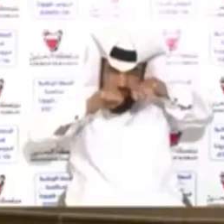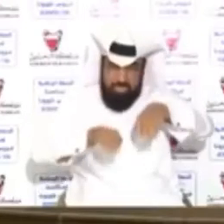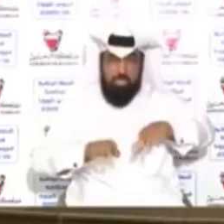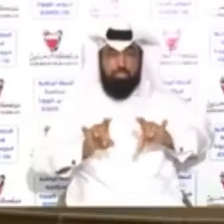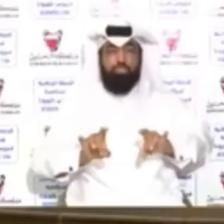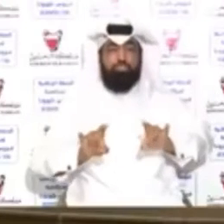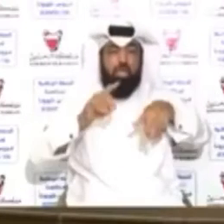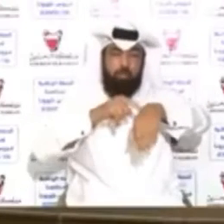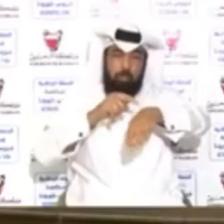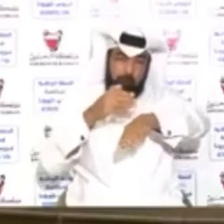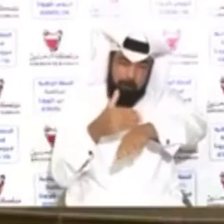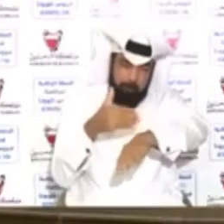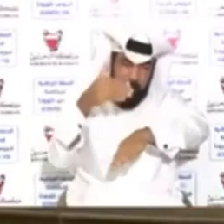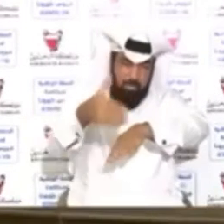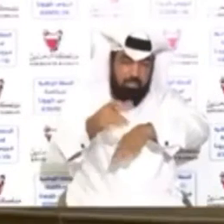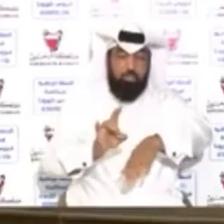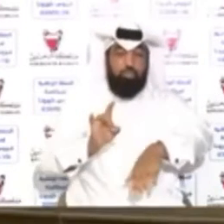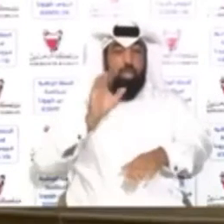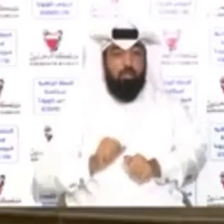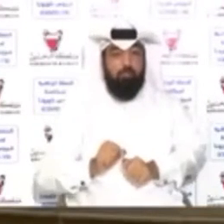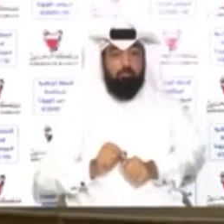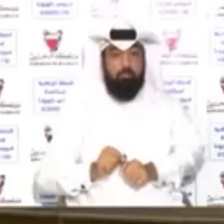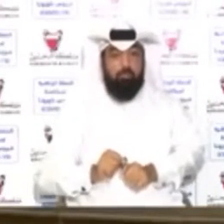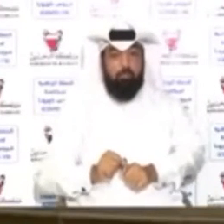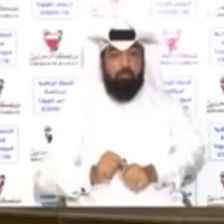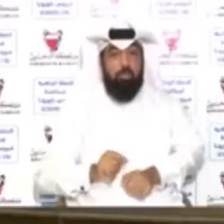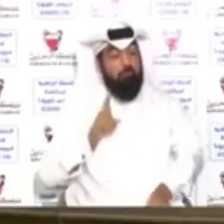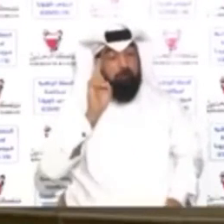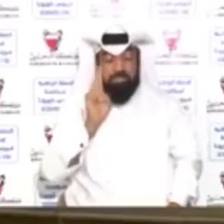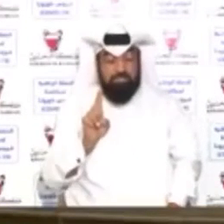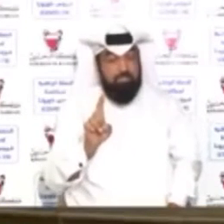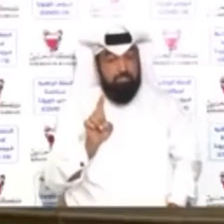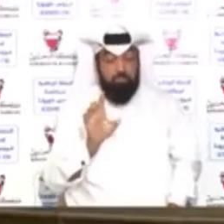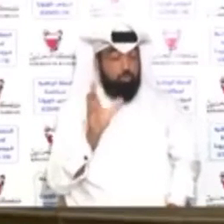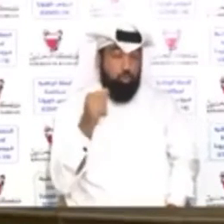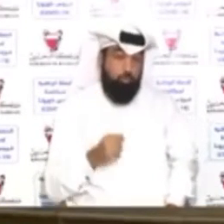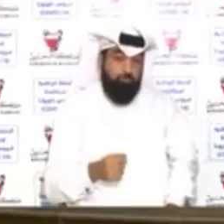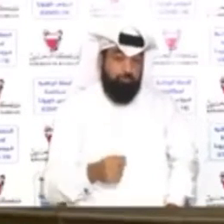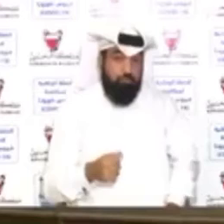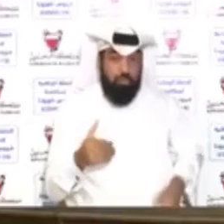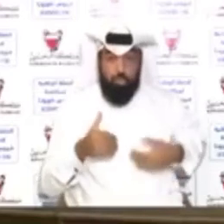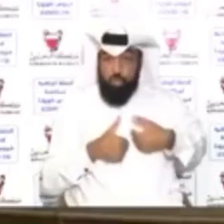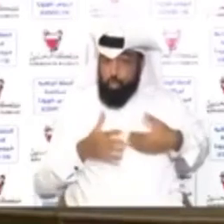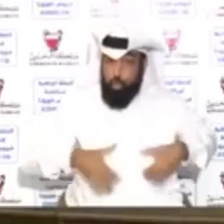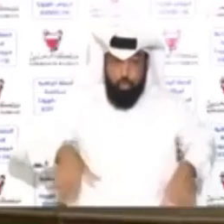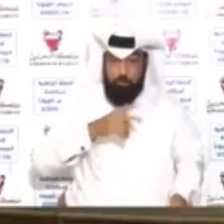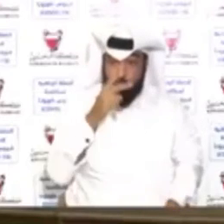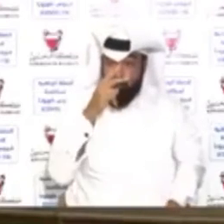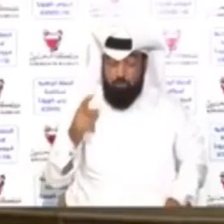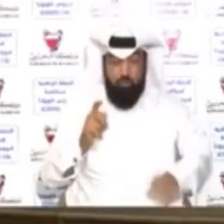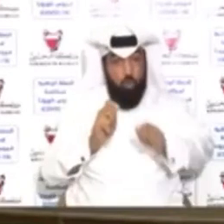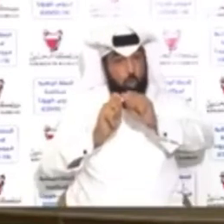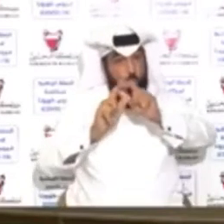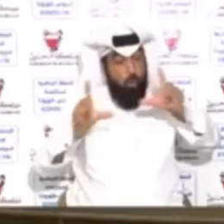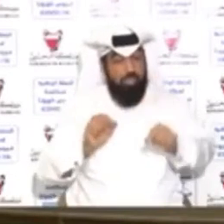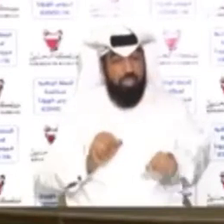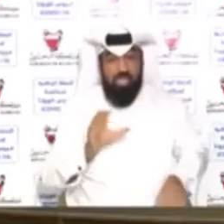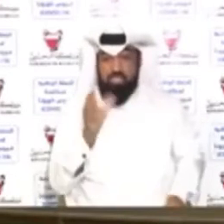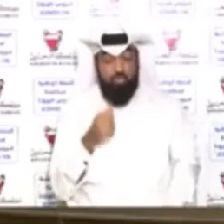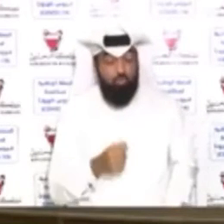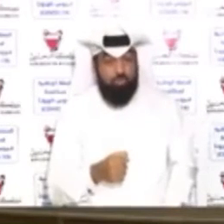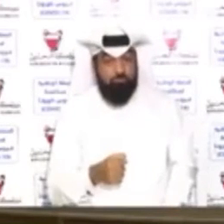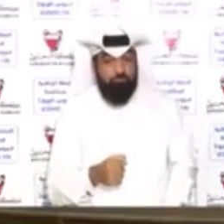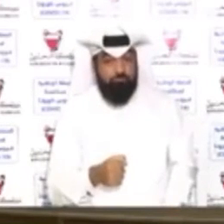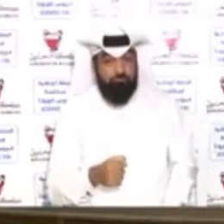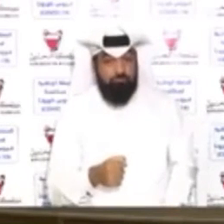في الأيام القادمة. نسأل رب العالمين تكون هذه يعني النتيجة. ولكن يعني التغيير اللي موجود في الأرقام يعني